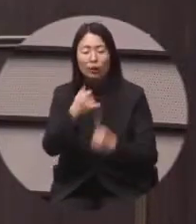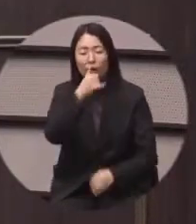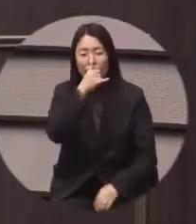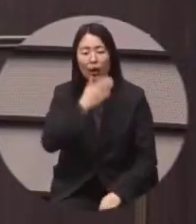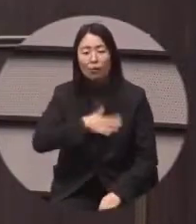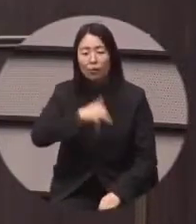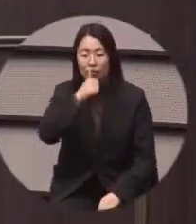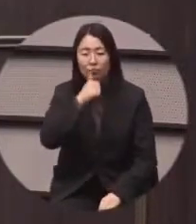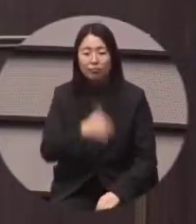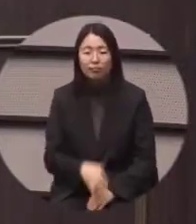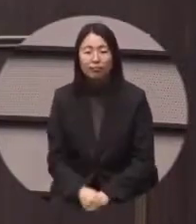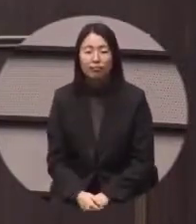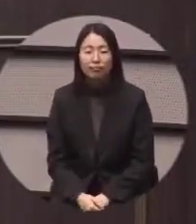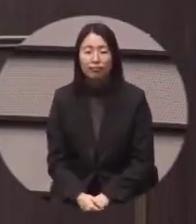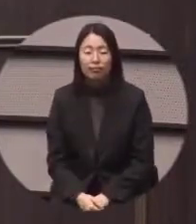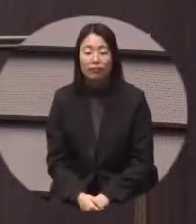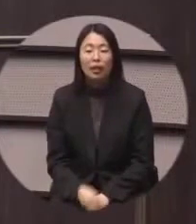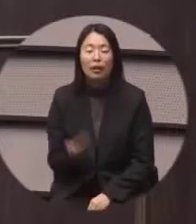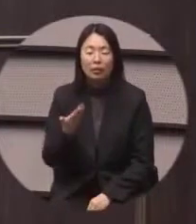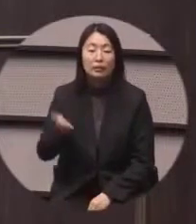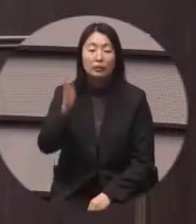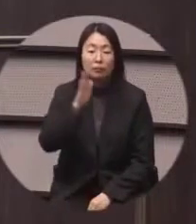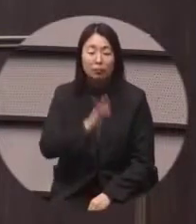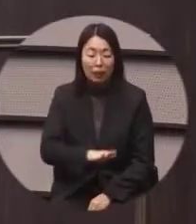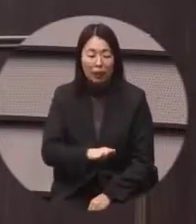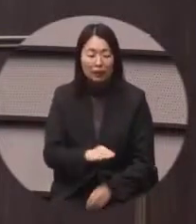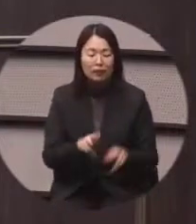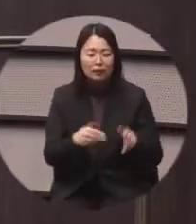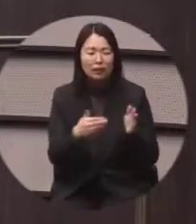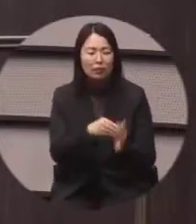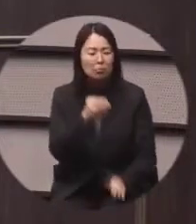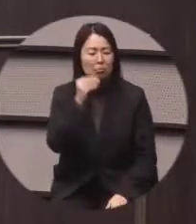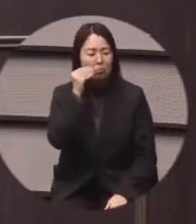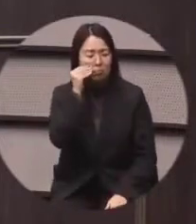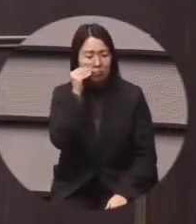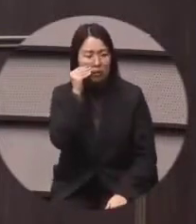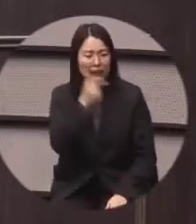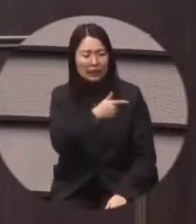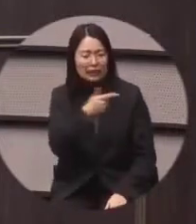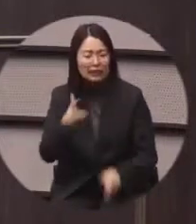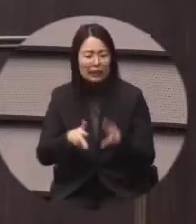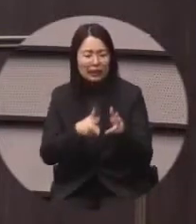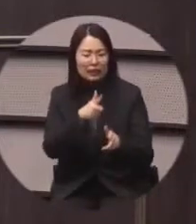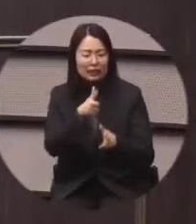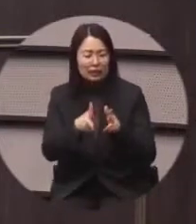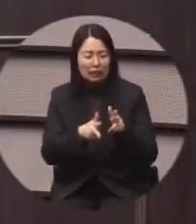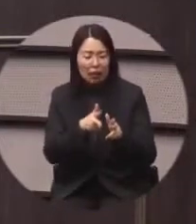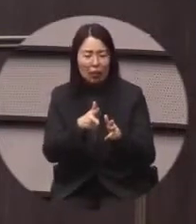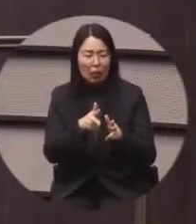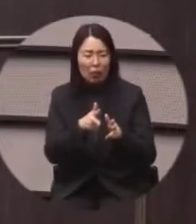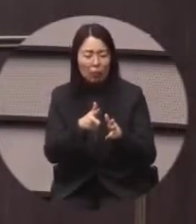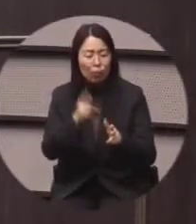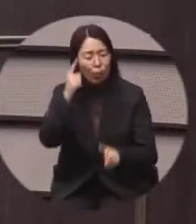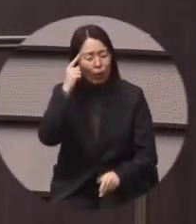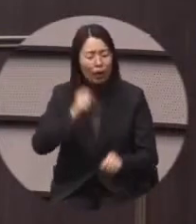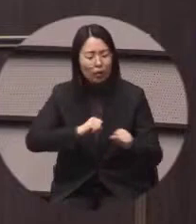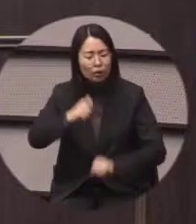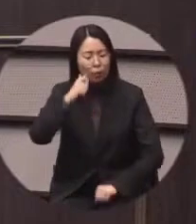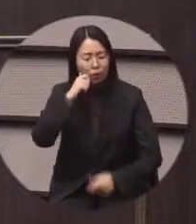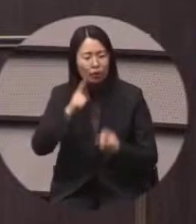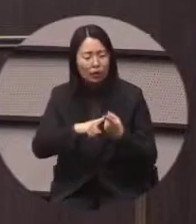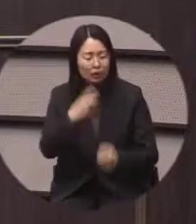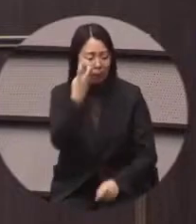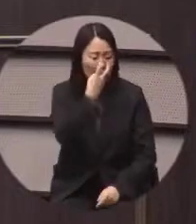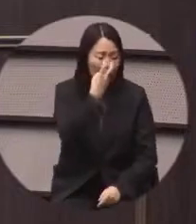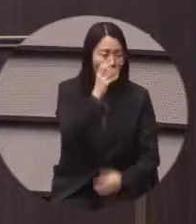있습니다. 그럼에도 장기간 지연되고 있는 대형 사업들의 추진 사항을 추적하다 보면 주관부서의 느슨한